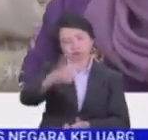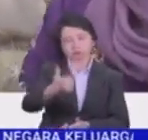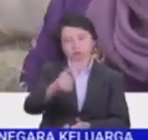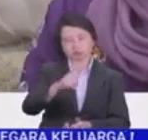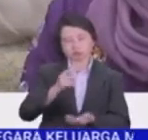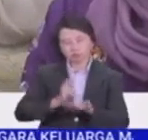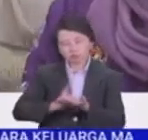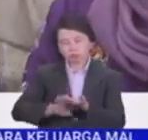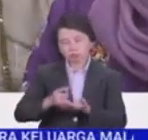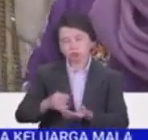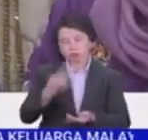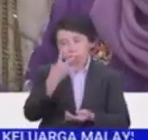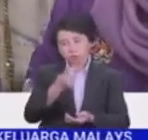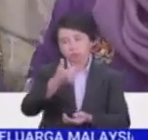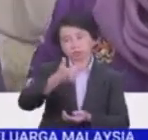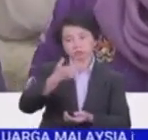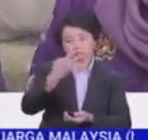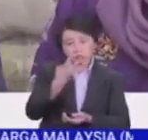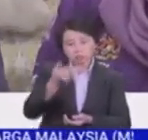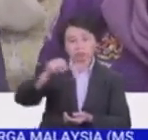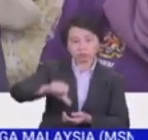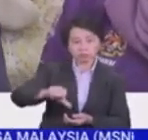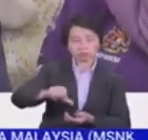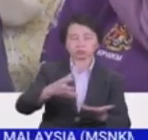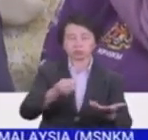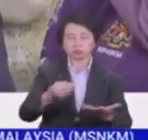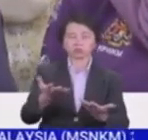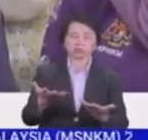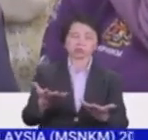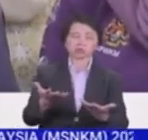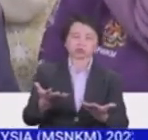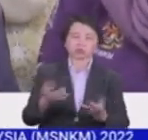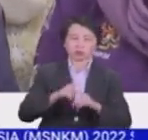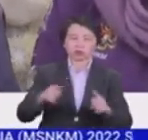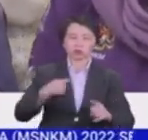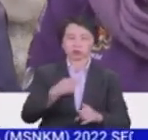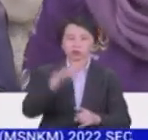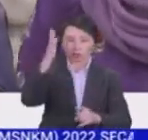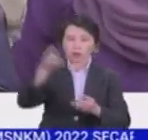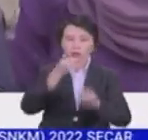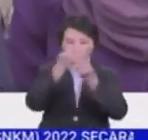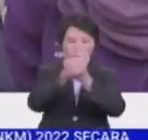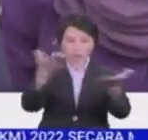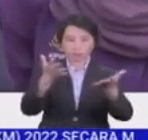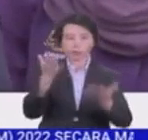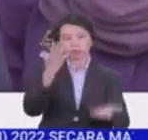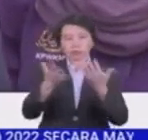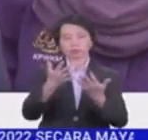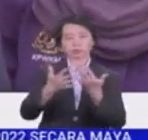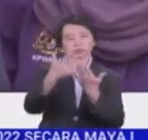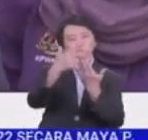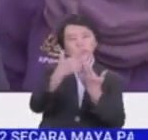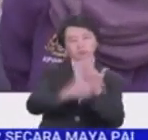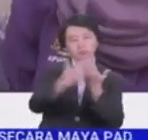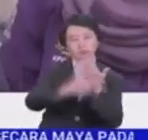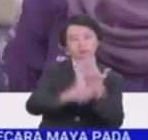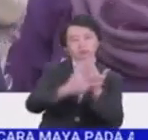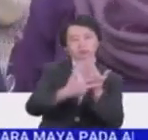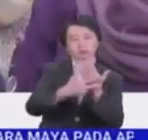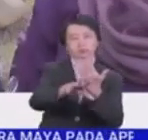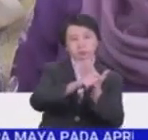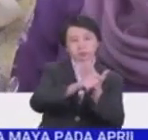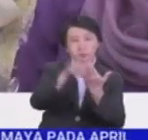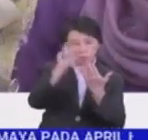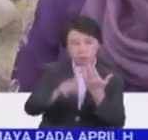pro and cons dia, dari segi melibatkan mas dan sebagainya. Lepas itu kita akan umum. Mungkin dari segi MySejahtera perlu tak perlu